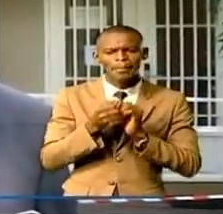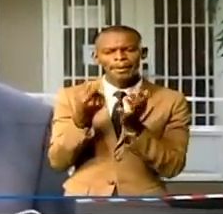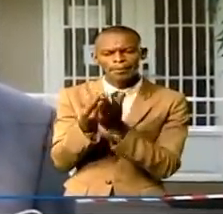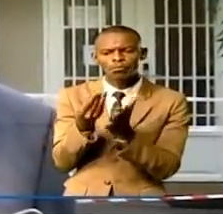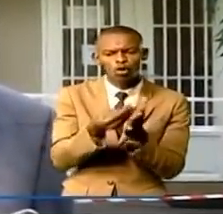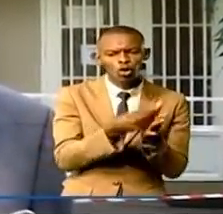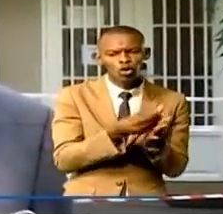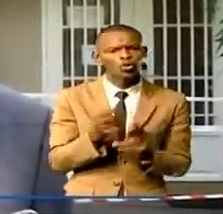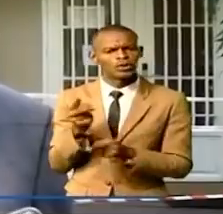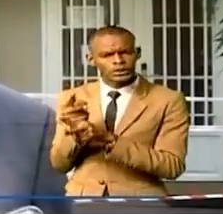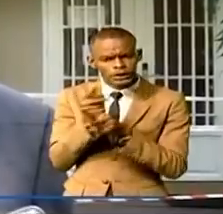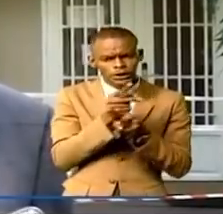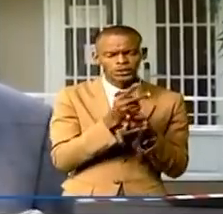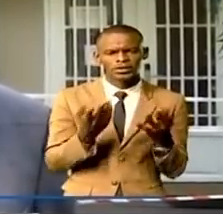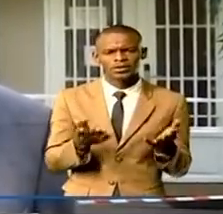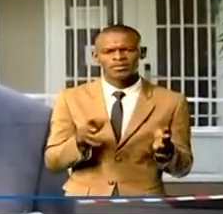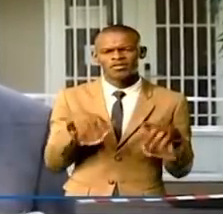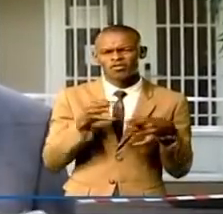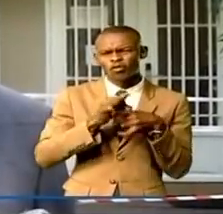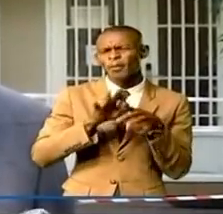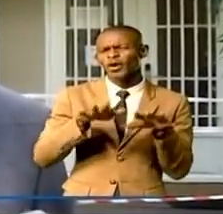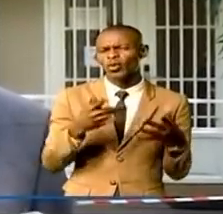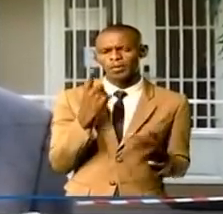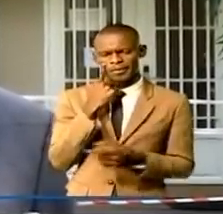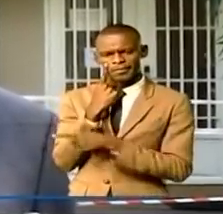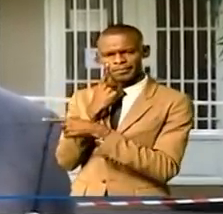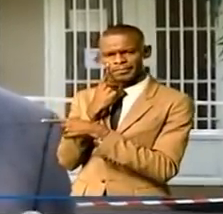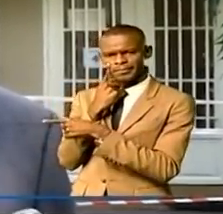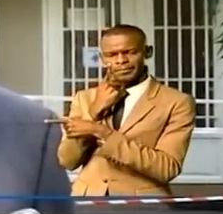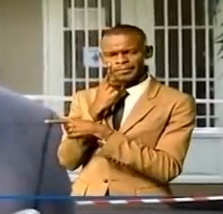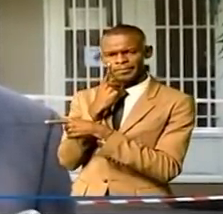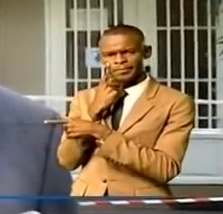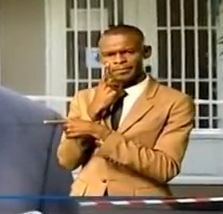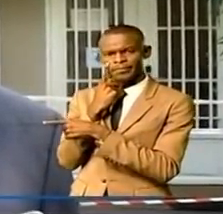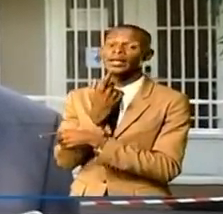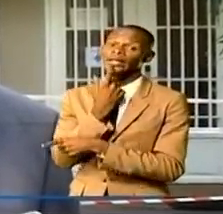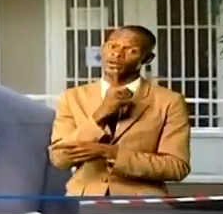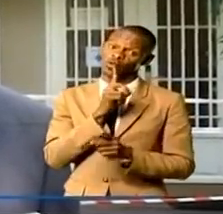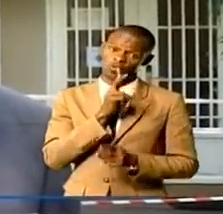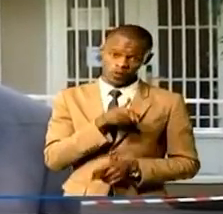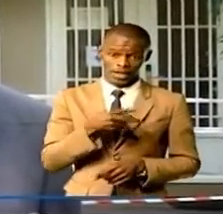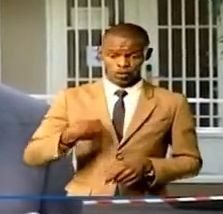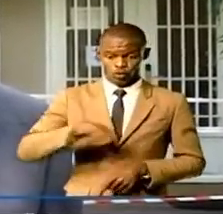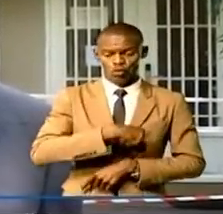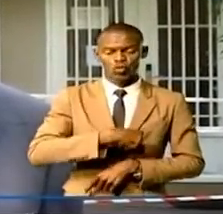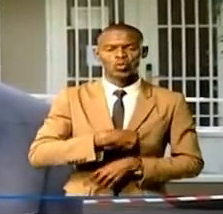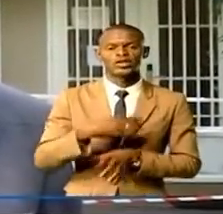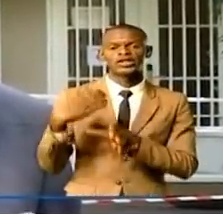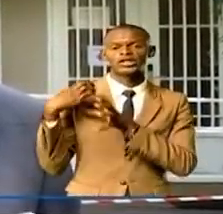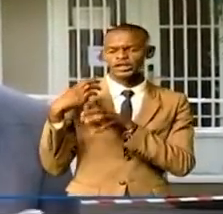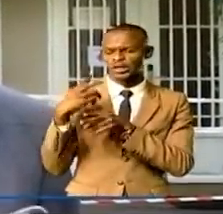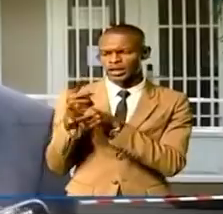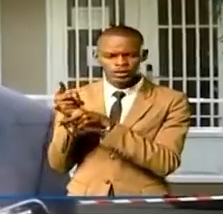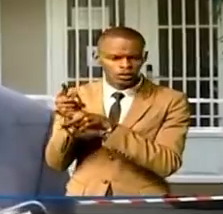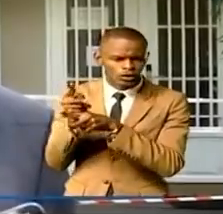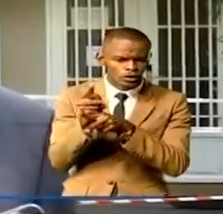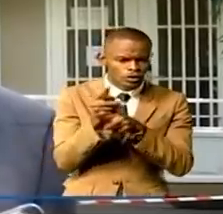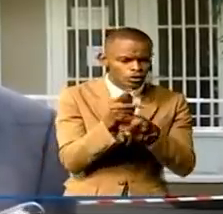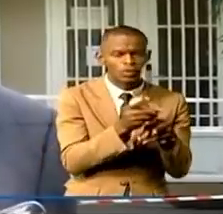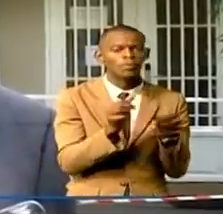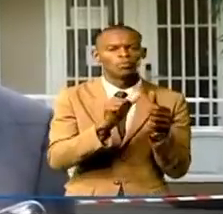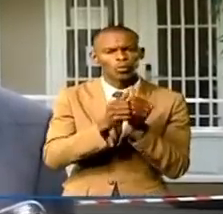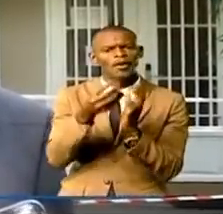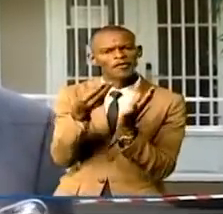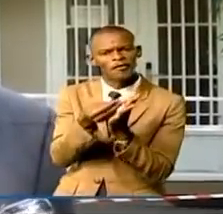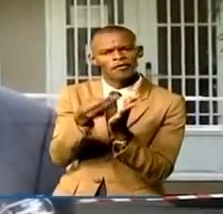pouvoir apprendre la structure des états financiers dans ce concept OADA, et de pouvoir